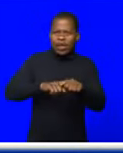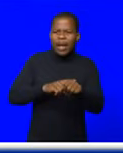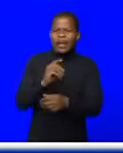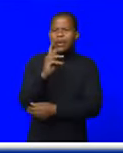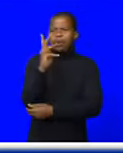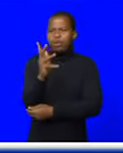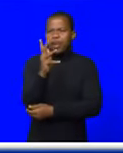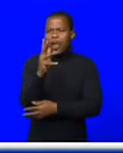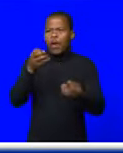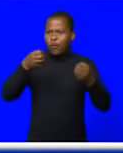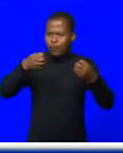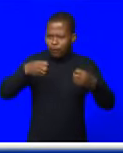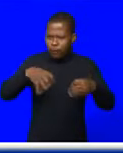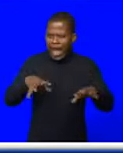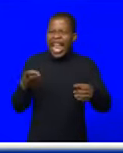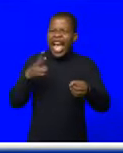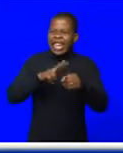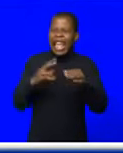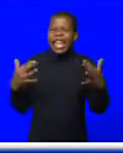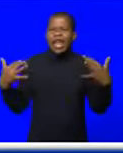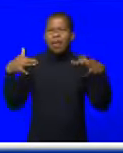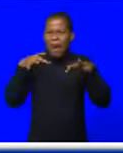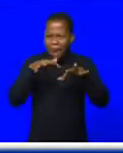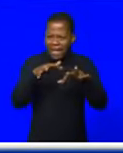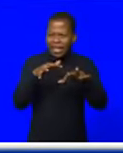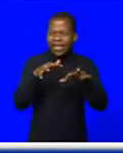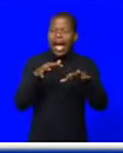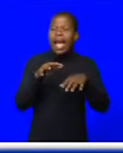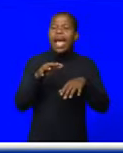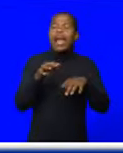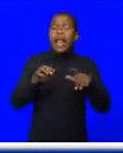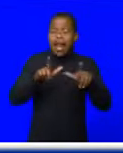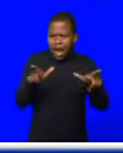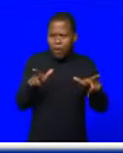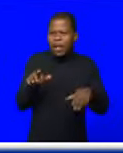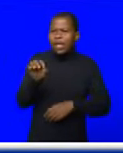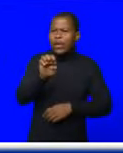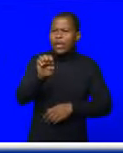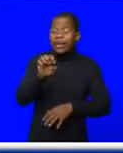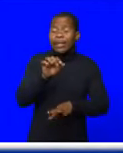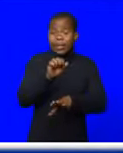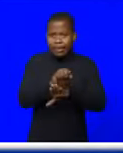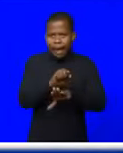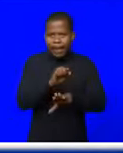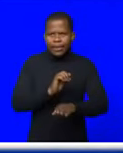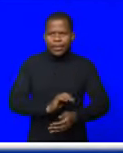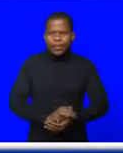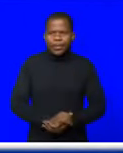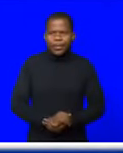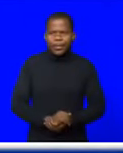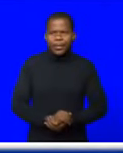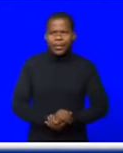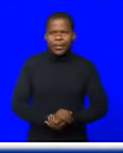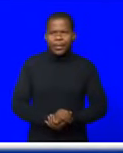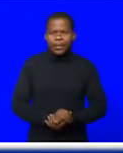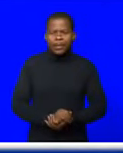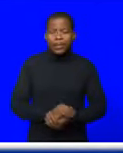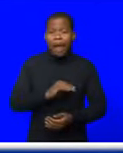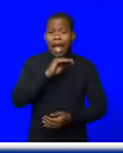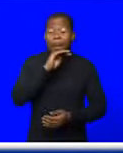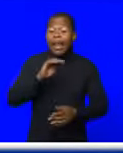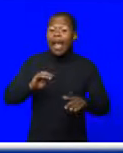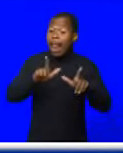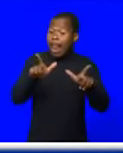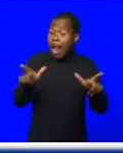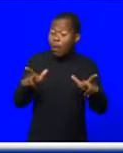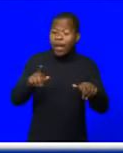ngesiSwati umvasathi and then like art lolulwimi lubulawa ngithi kulubukela phansi lukhulu kakhulu